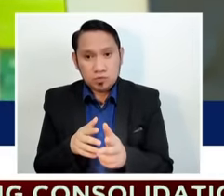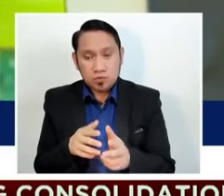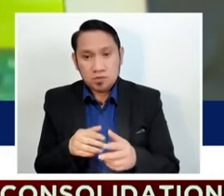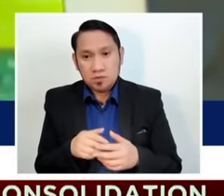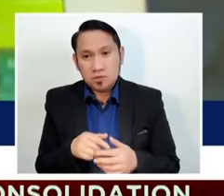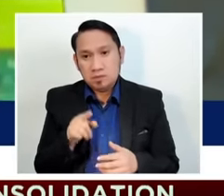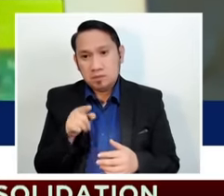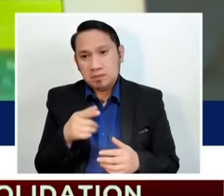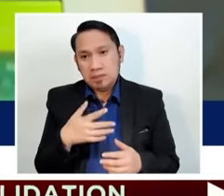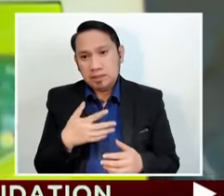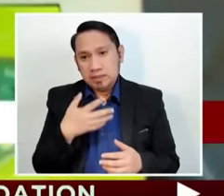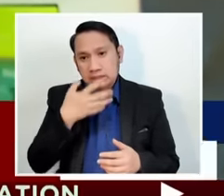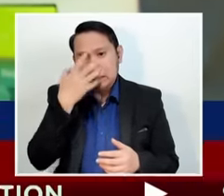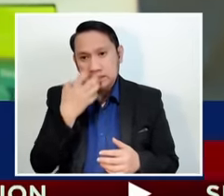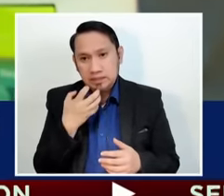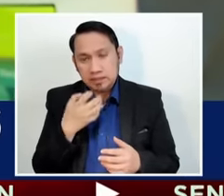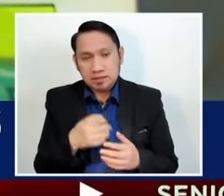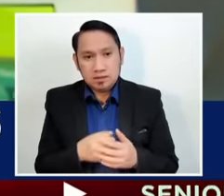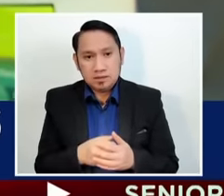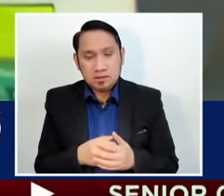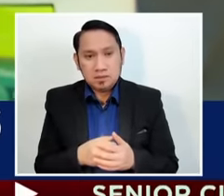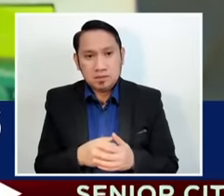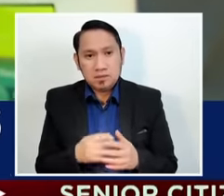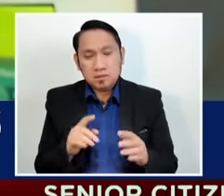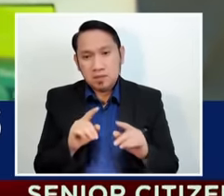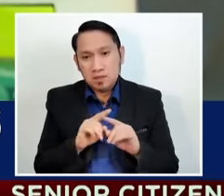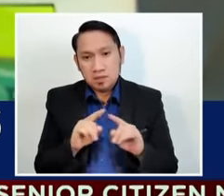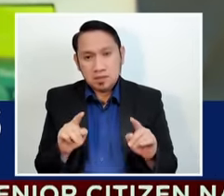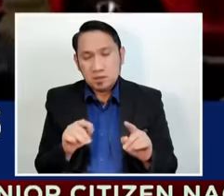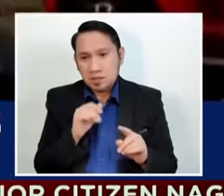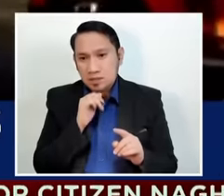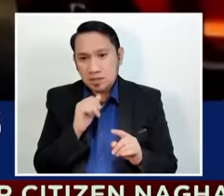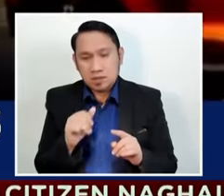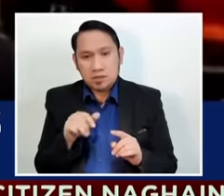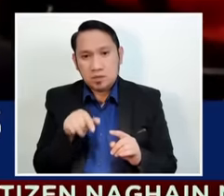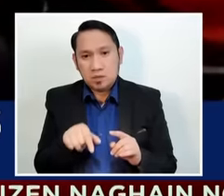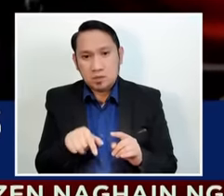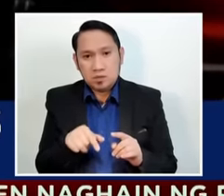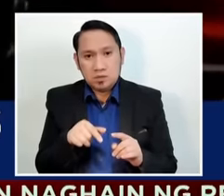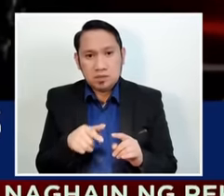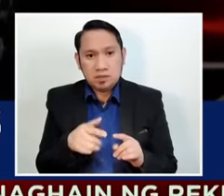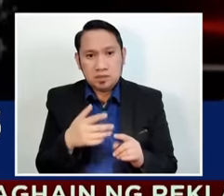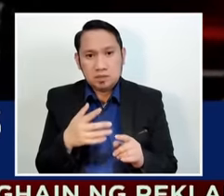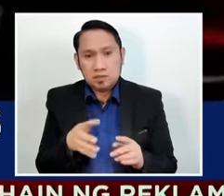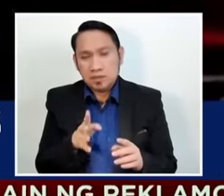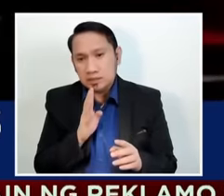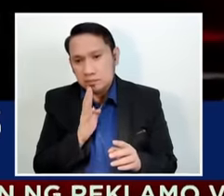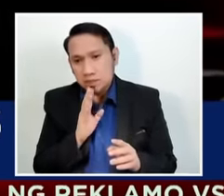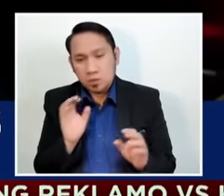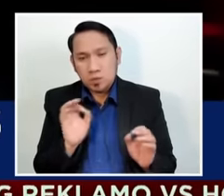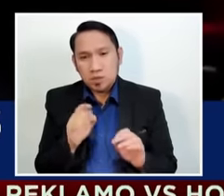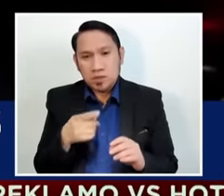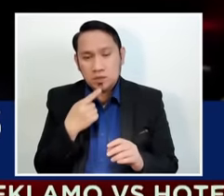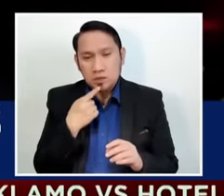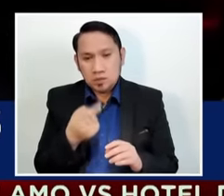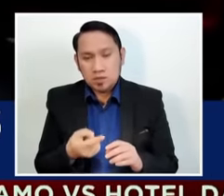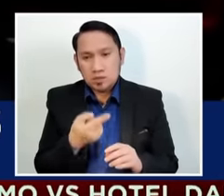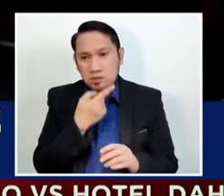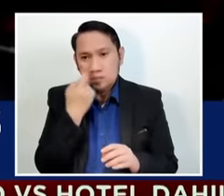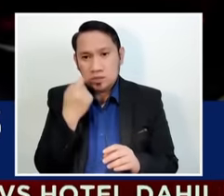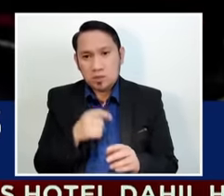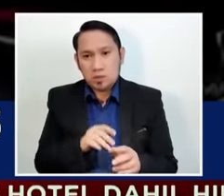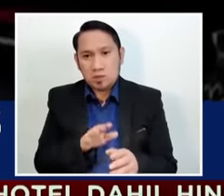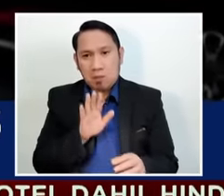niya. Natural naman, pero wala naman po, di ko naman siya nasagi, hindi naman po ang nagsalita sa kanya. Tapos, may bumibisi na po sa akin sa likod.